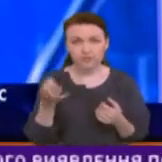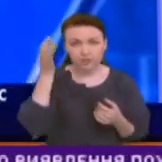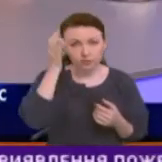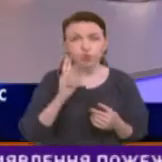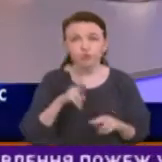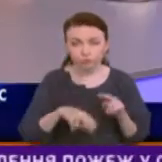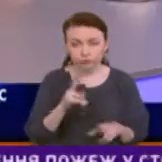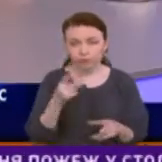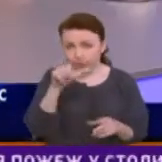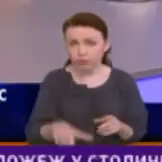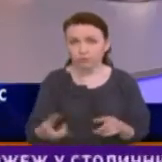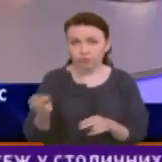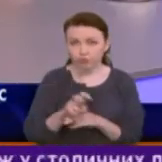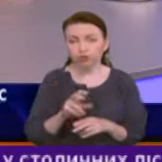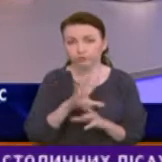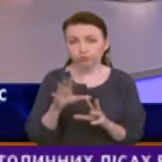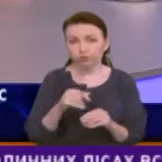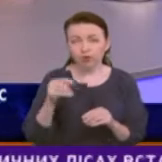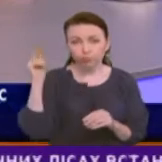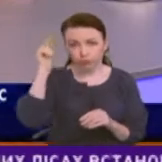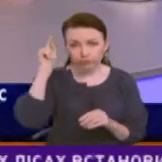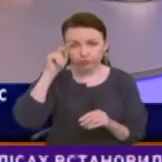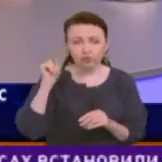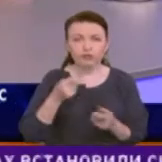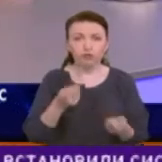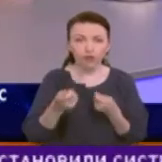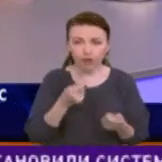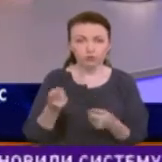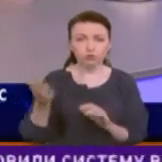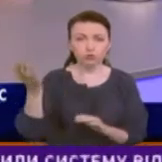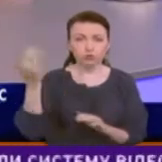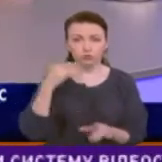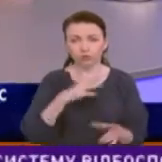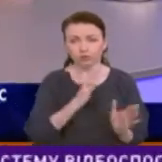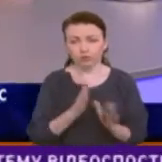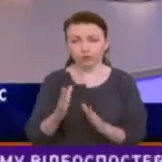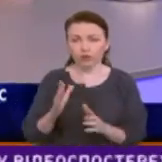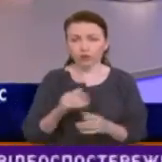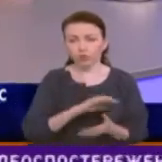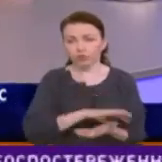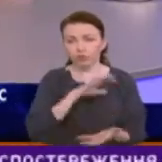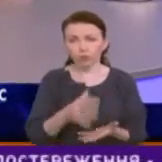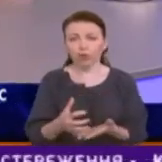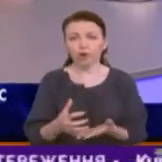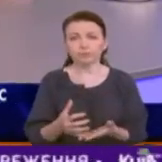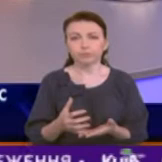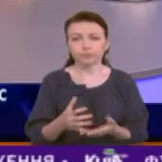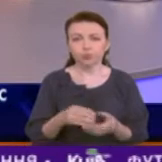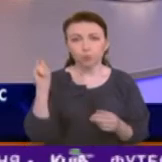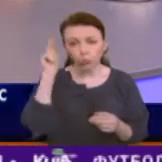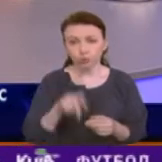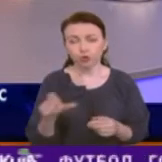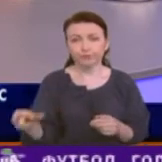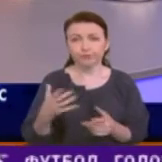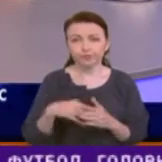церкву. Це людина, яка прийшла ту всю школу, яка і керувала тою школою. У нього купа саме учнів,